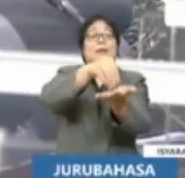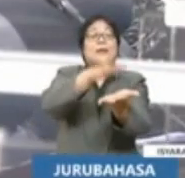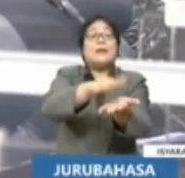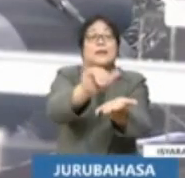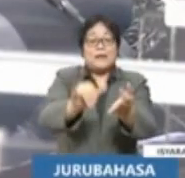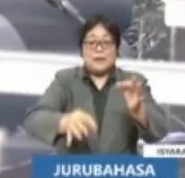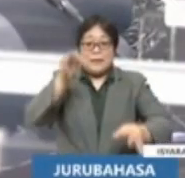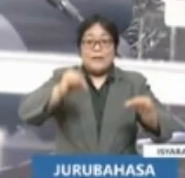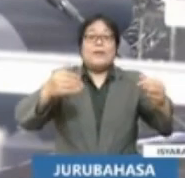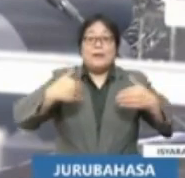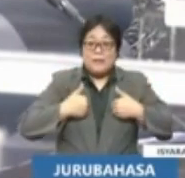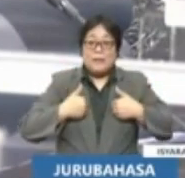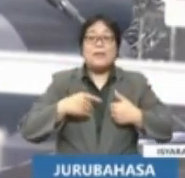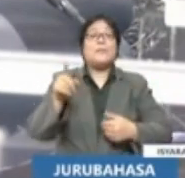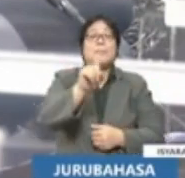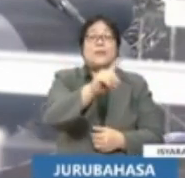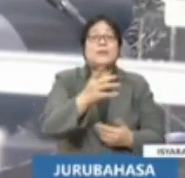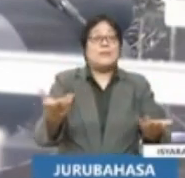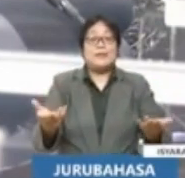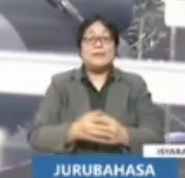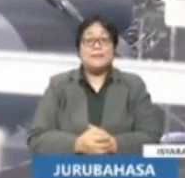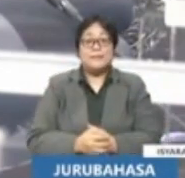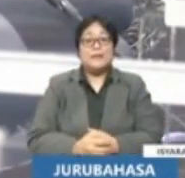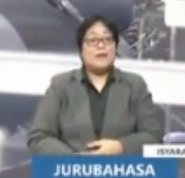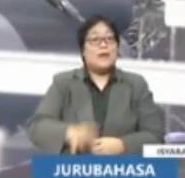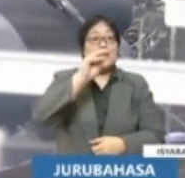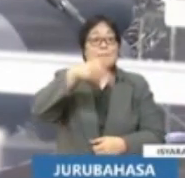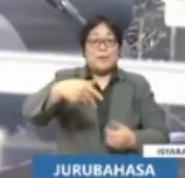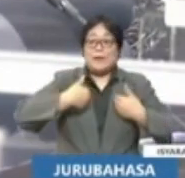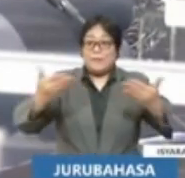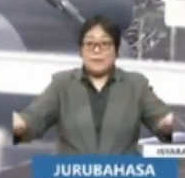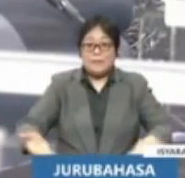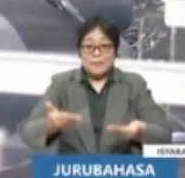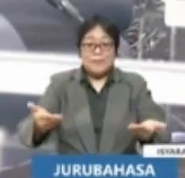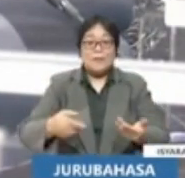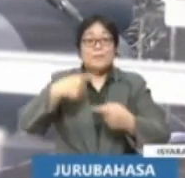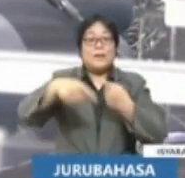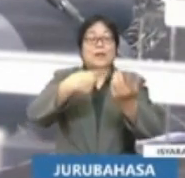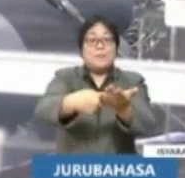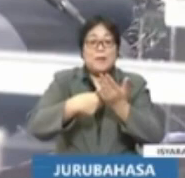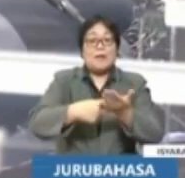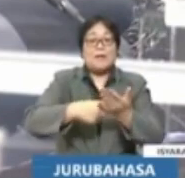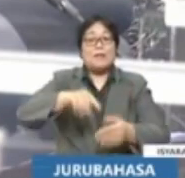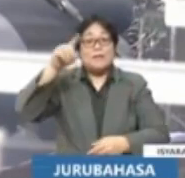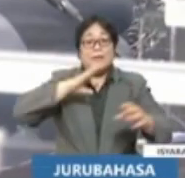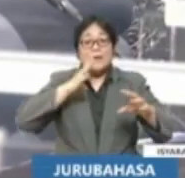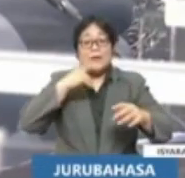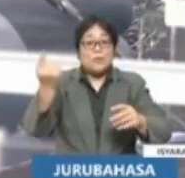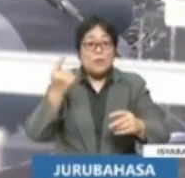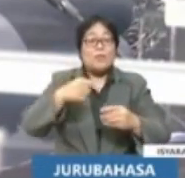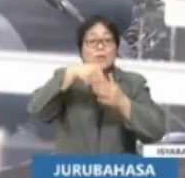sekiranya mana-mana ahli dalam Dewan ini bila nak bahas, nak bercakap